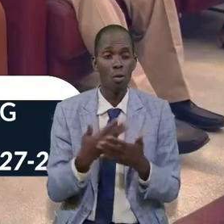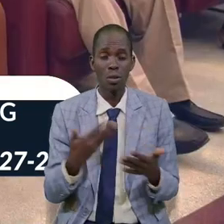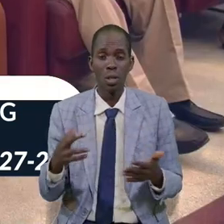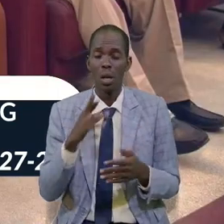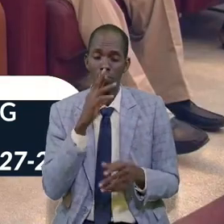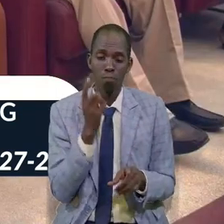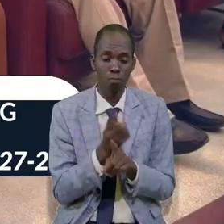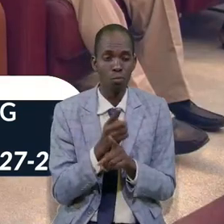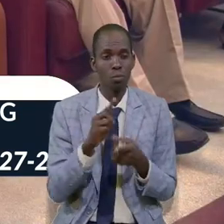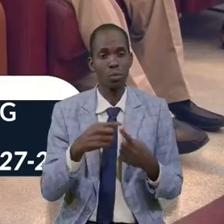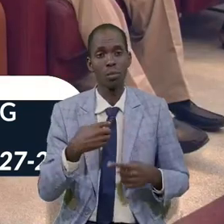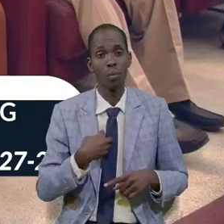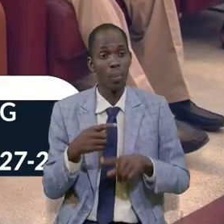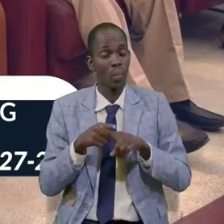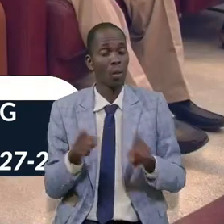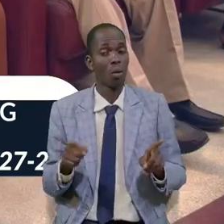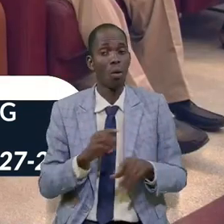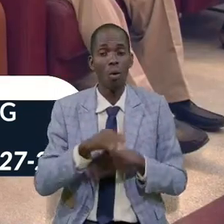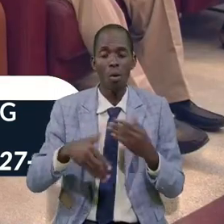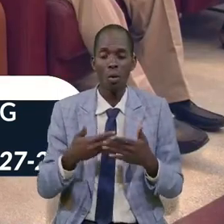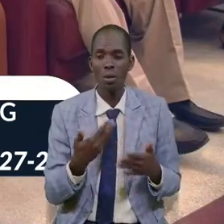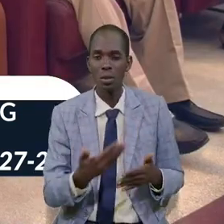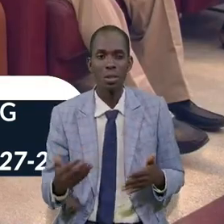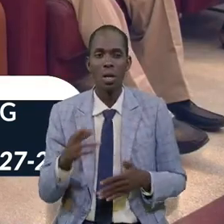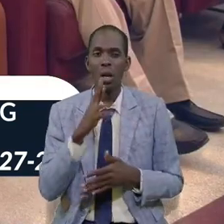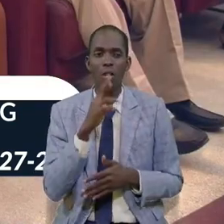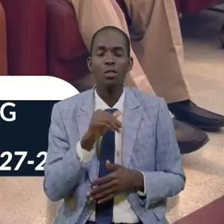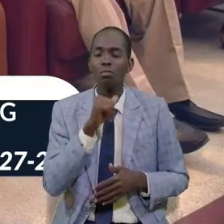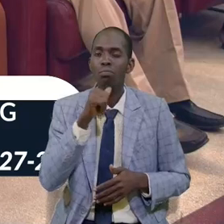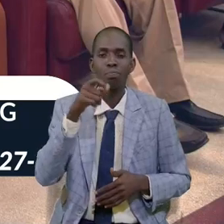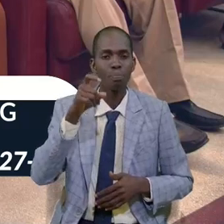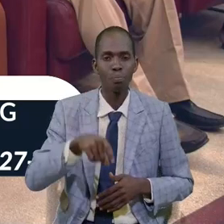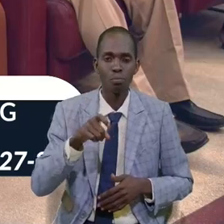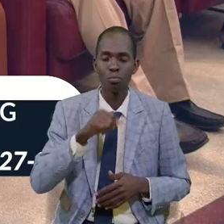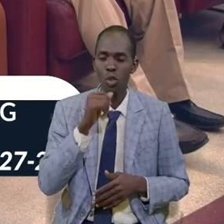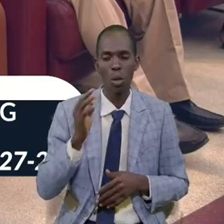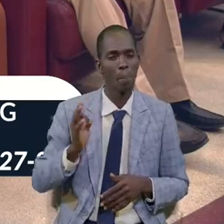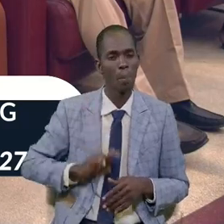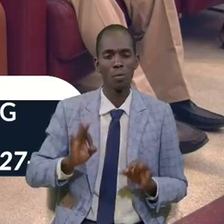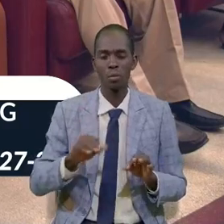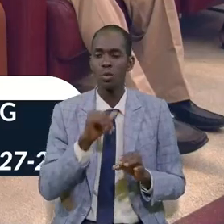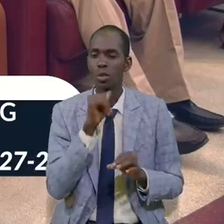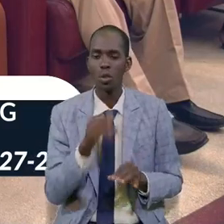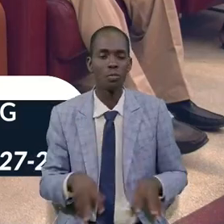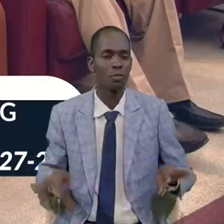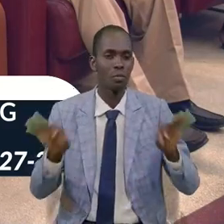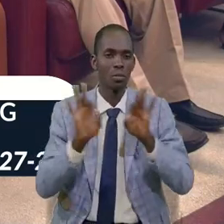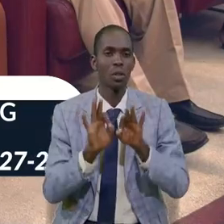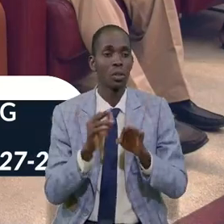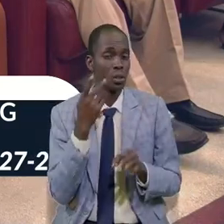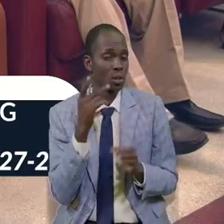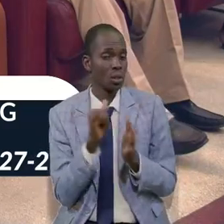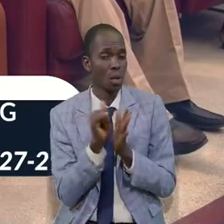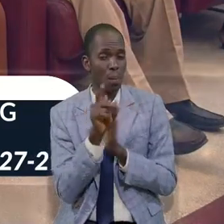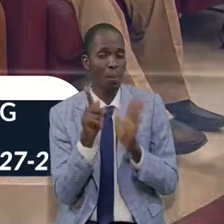verset 12 qui dit, « Tout m'est permis, mais tout n'est pas utile. » Donc, très important, ce